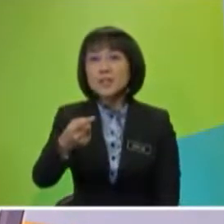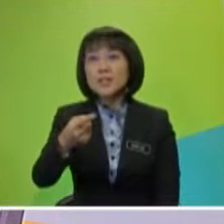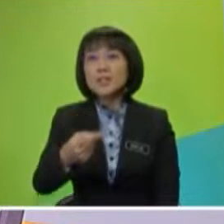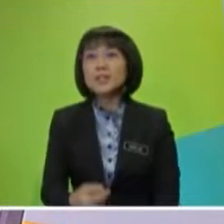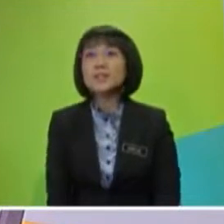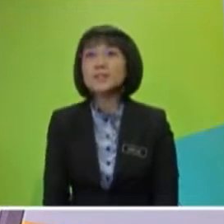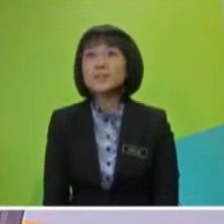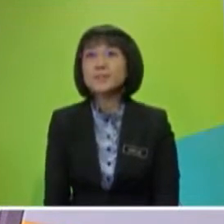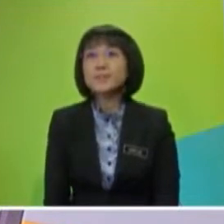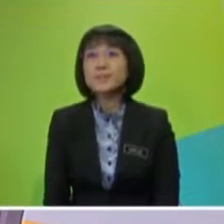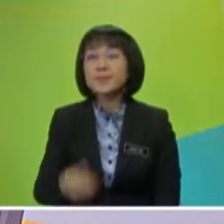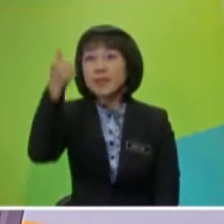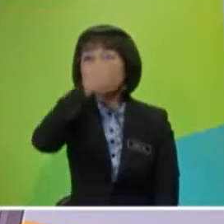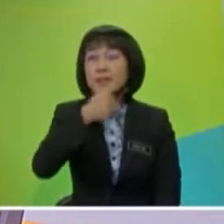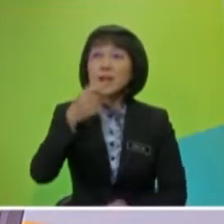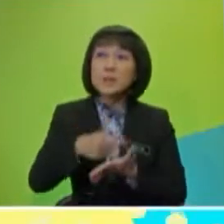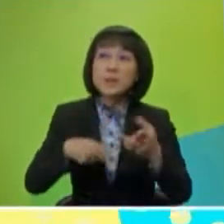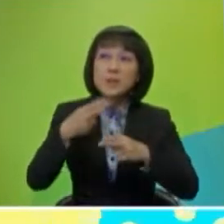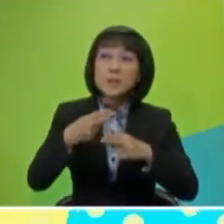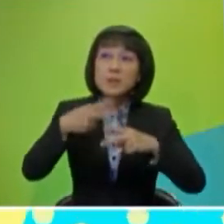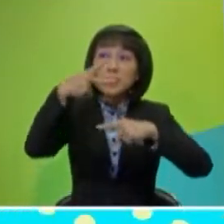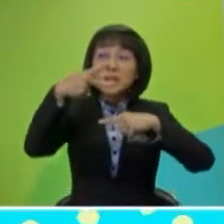nama pecahan ini?